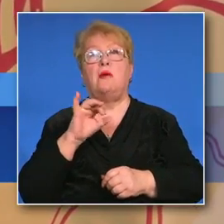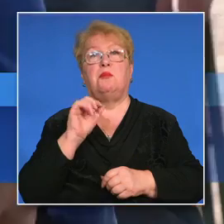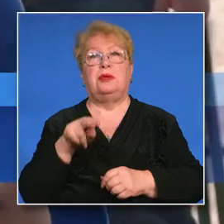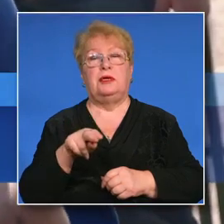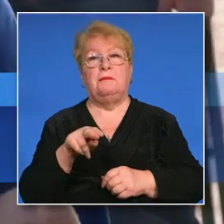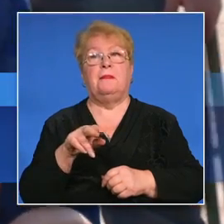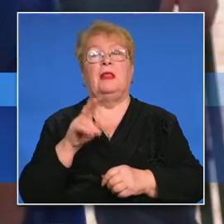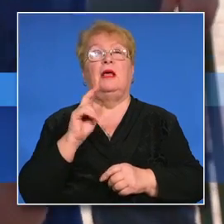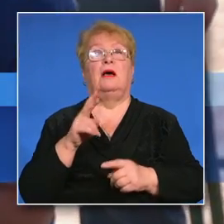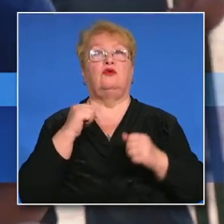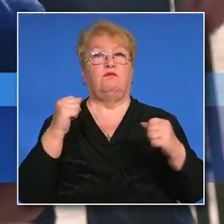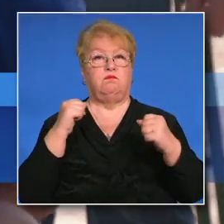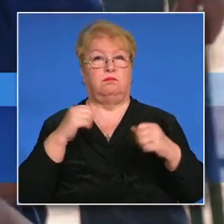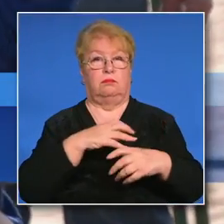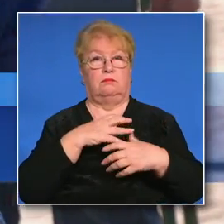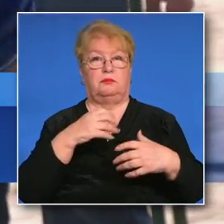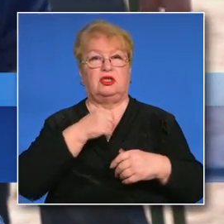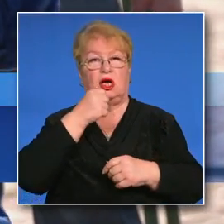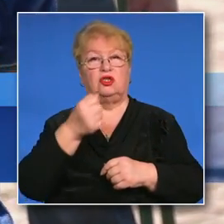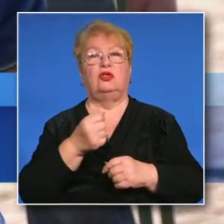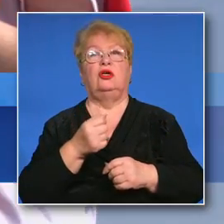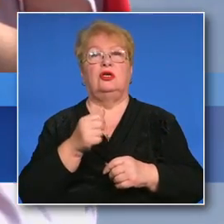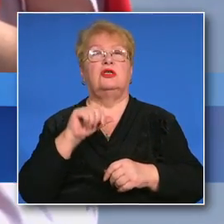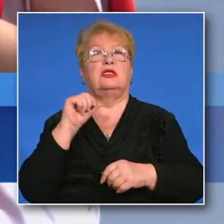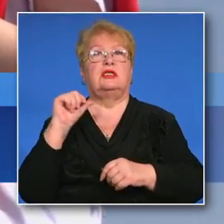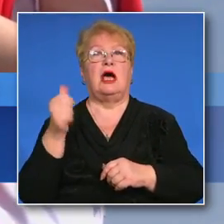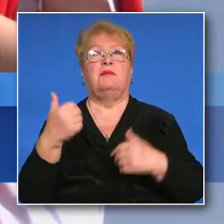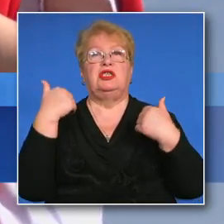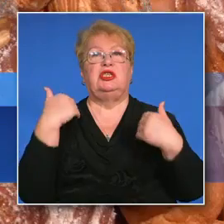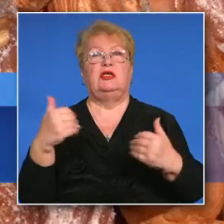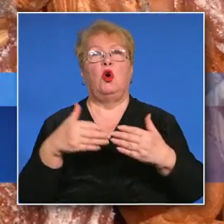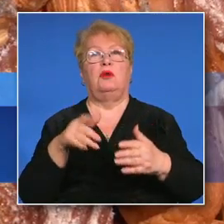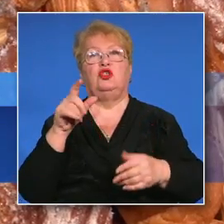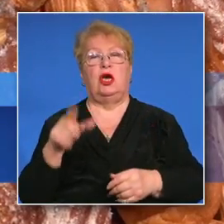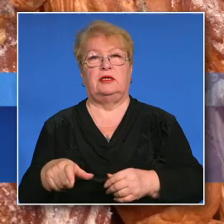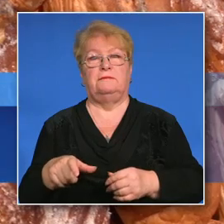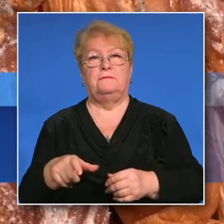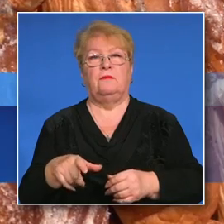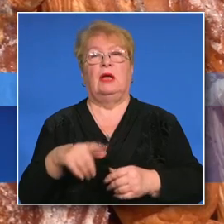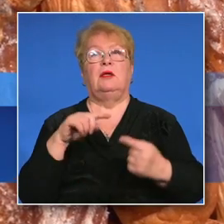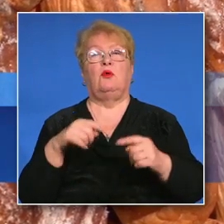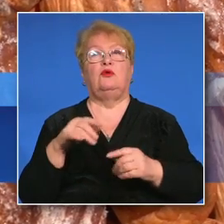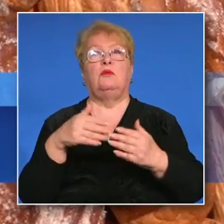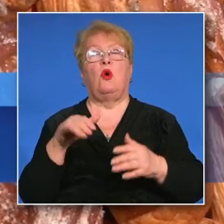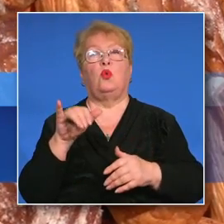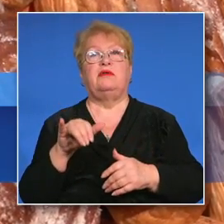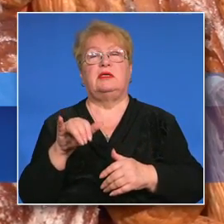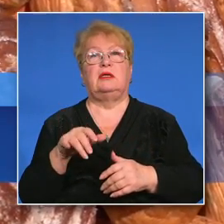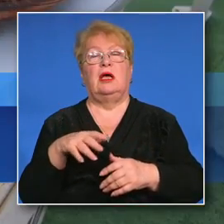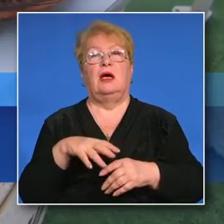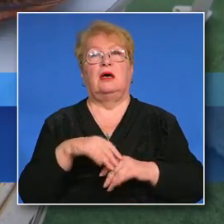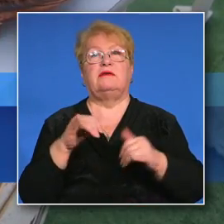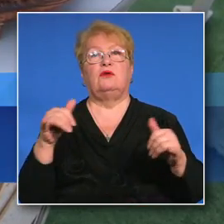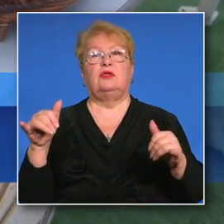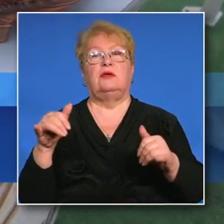свои физические навыки, БРСМ подготовил конкурс «Самый сильный гомельчанин». Напротив медицинского университета во всей красе развернулся